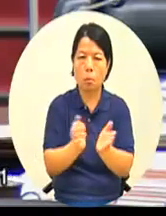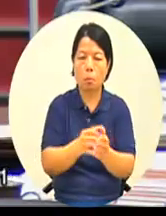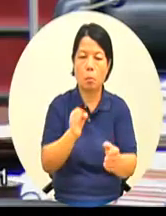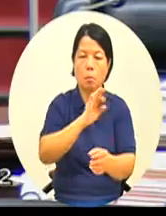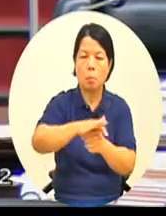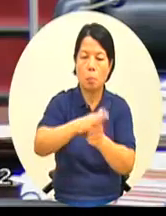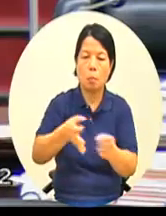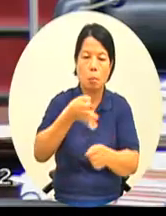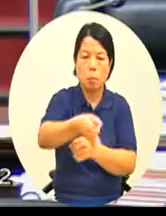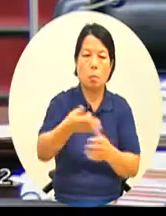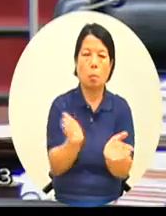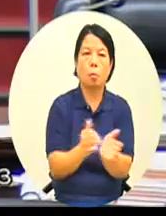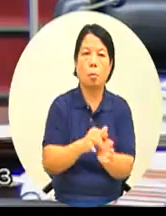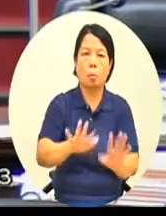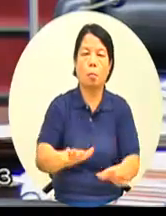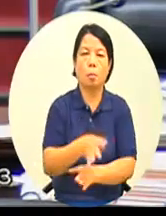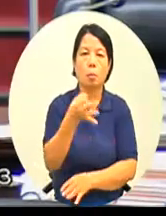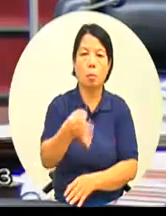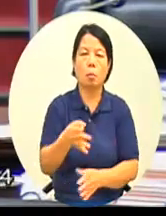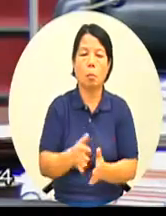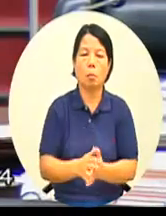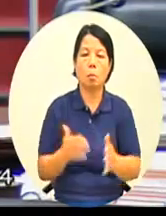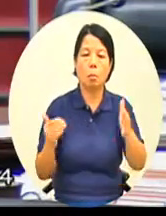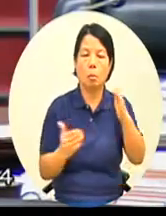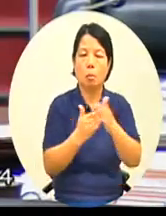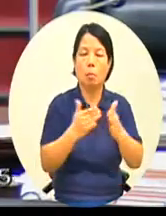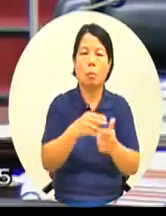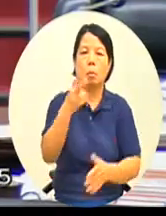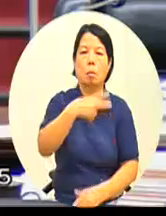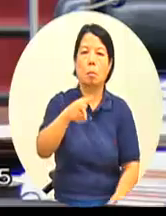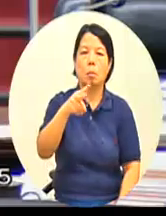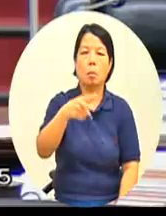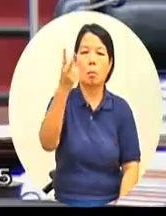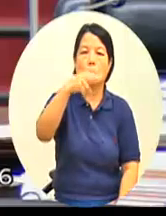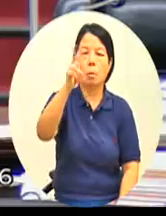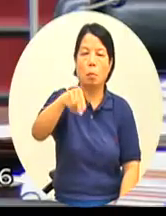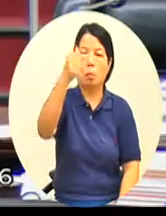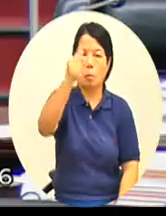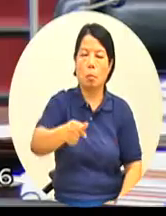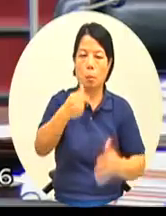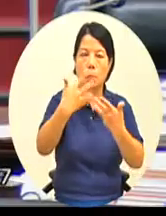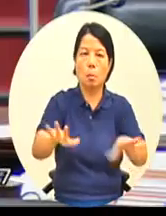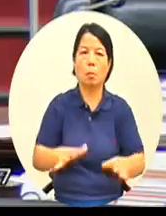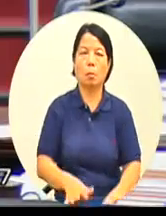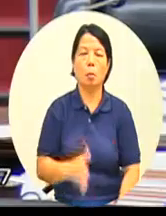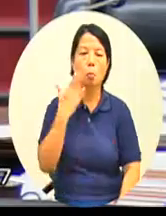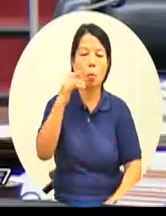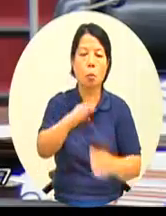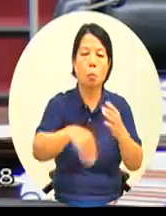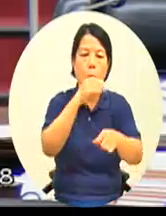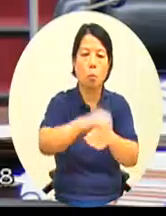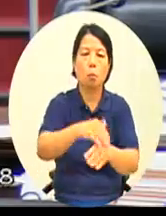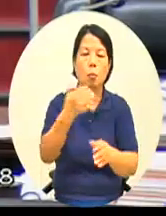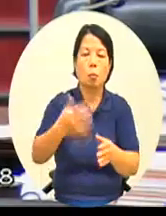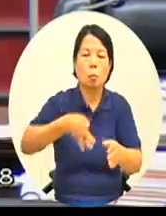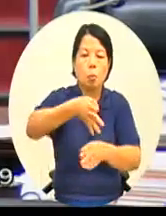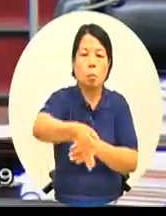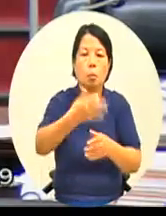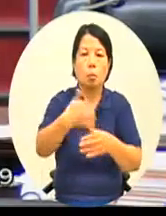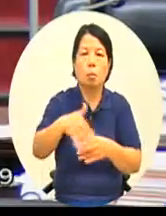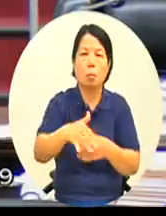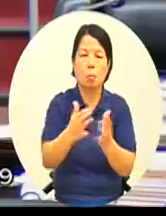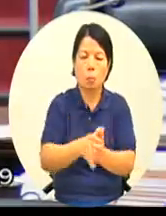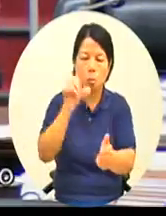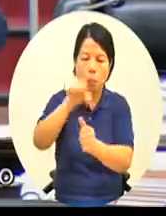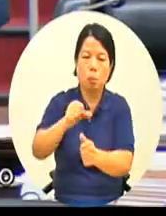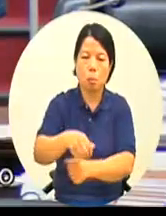拨，那这个金额已经有达到2000多亿呀，哈。但是如果没有完成提拨的，就要被开